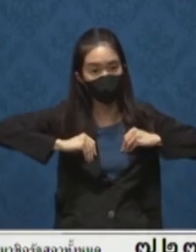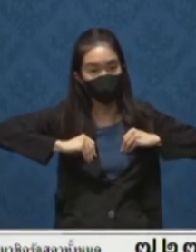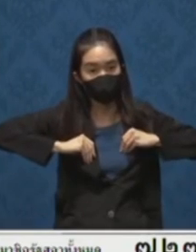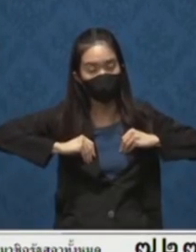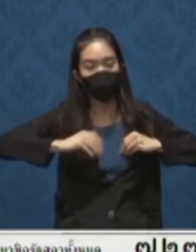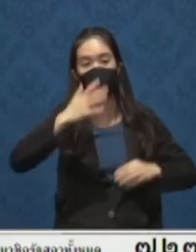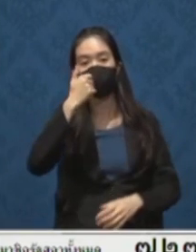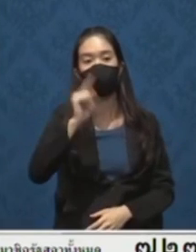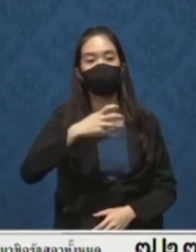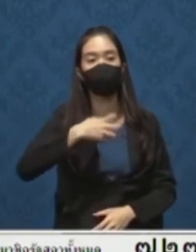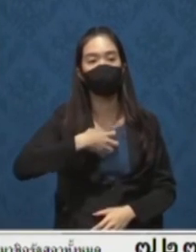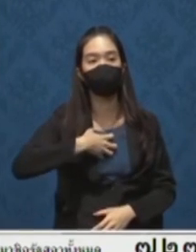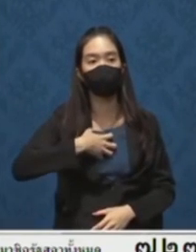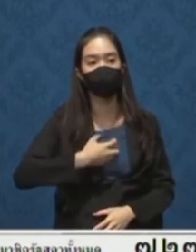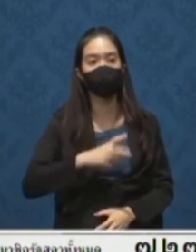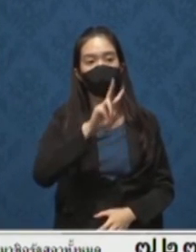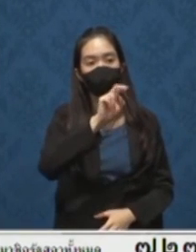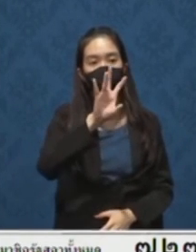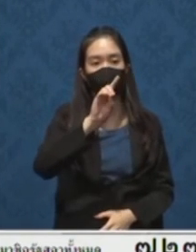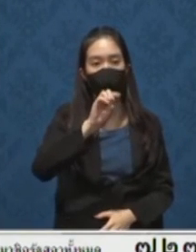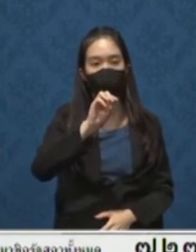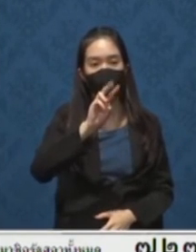ารแ้ไขปัดมาตรา 272 ออก